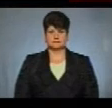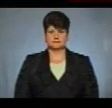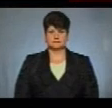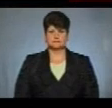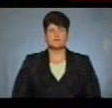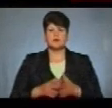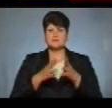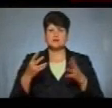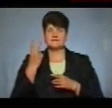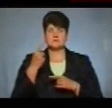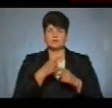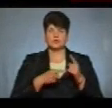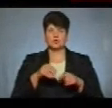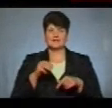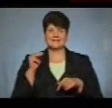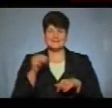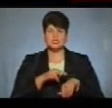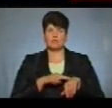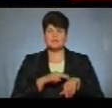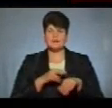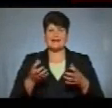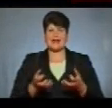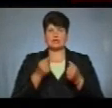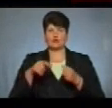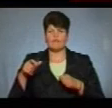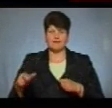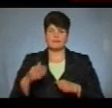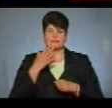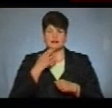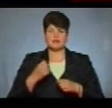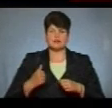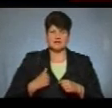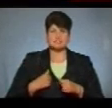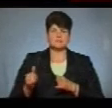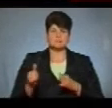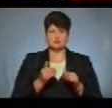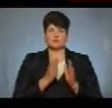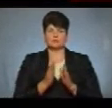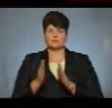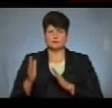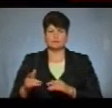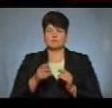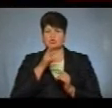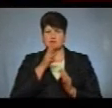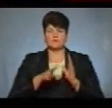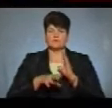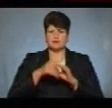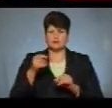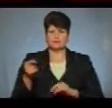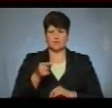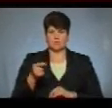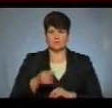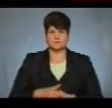Понад 2500 поліцейських, рятувальників і нацгвардійців забезпечуватимуть правопорядок під час парламентських виборів в Тернополі.